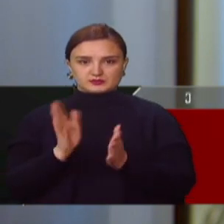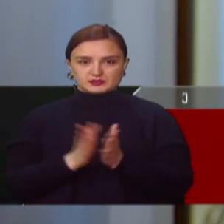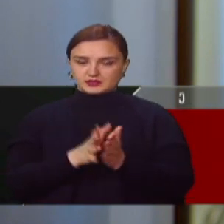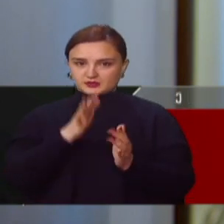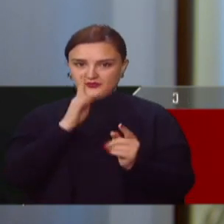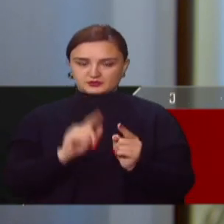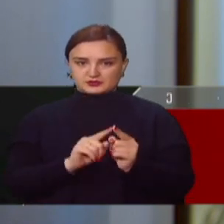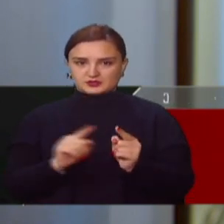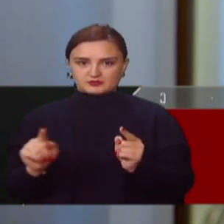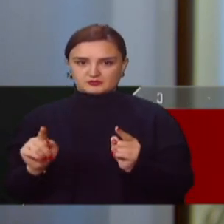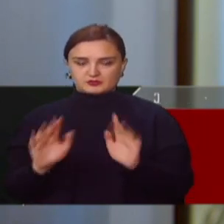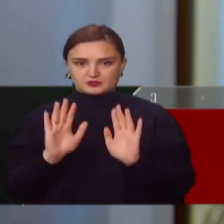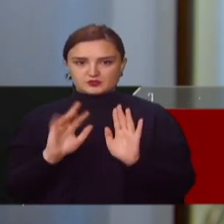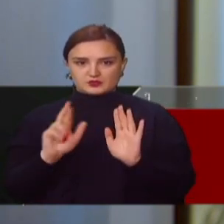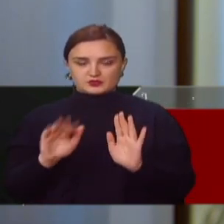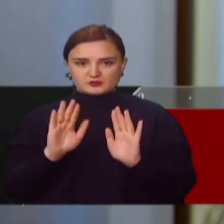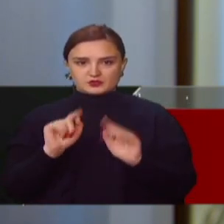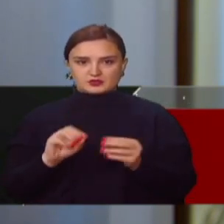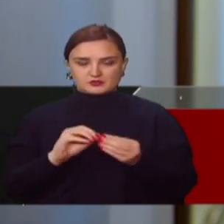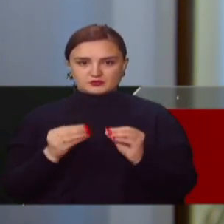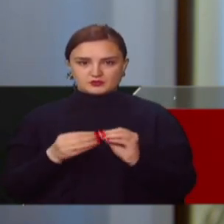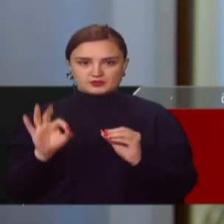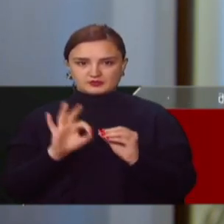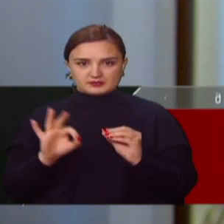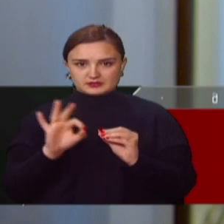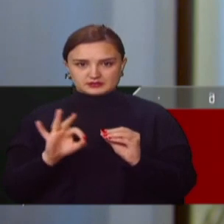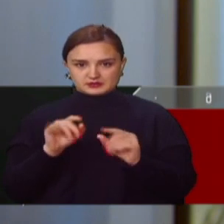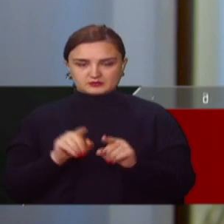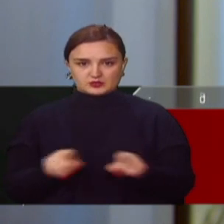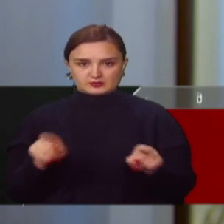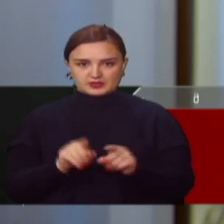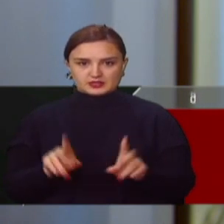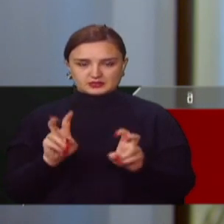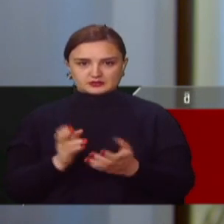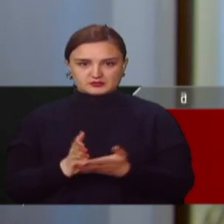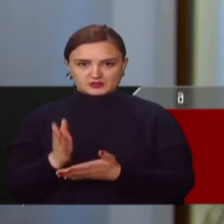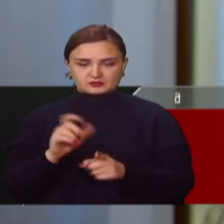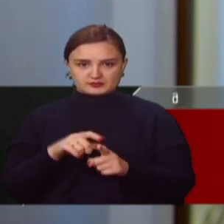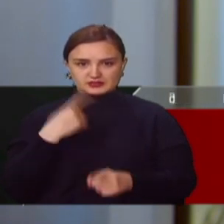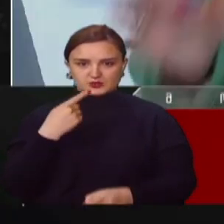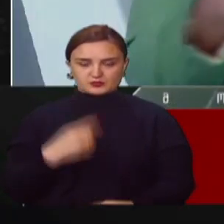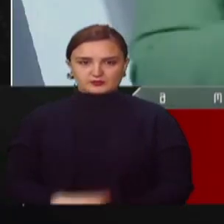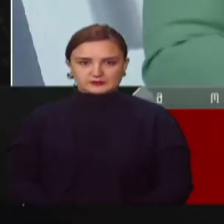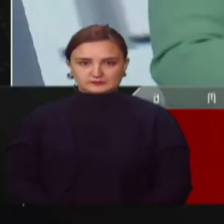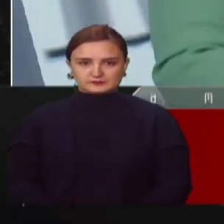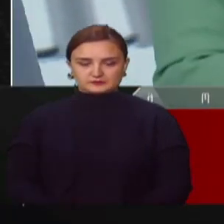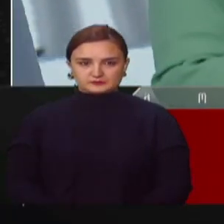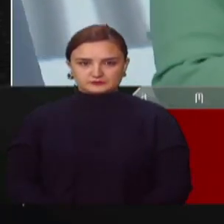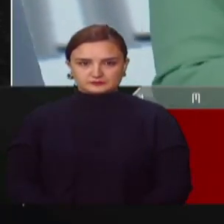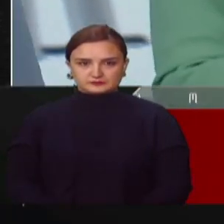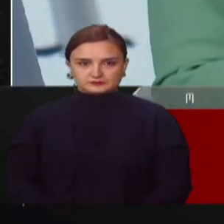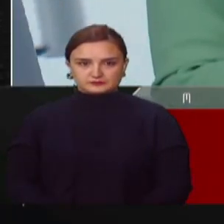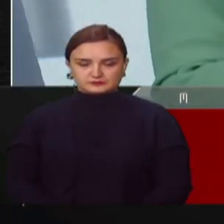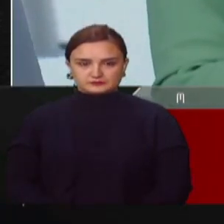პერიოდის განმავლობაში მხოლოდ და მხოლოდ ამ პრობლემაზე პროპაგანდის მიმართულებით საუბრობენ. დიახ, დიახ, შემდეგ კითხვაზე